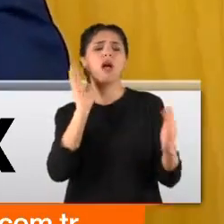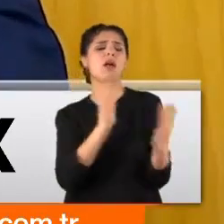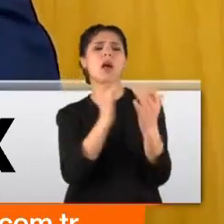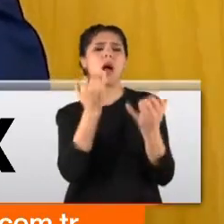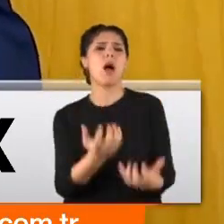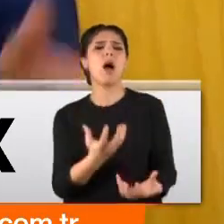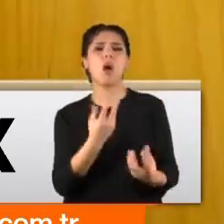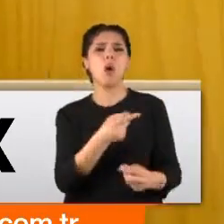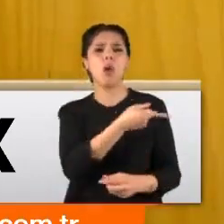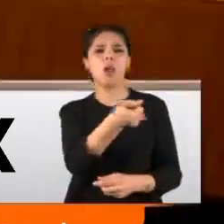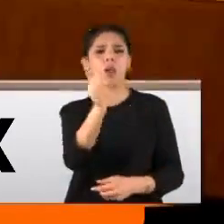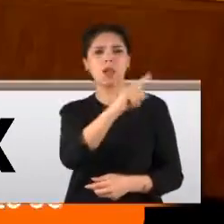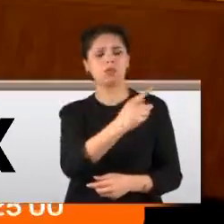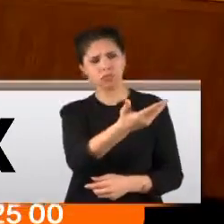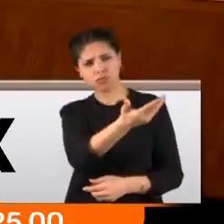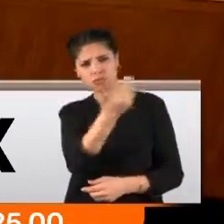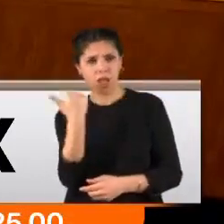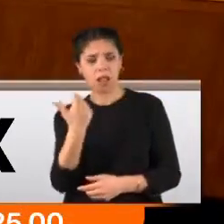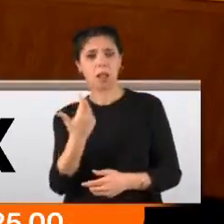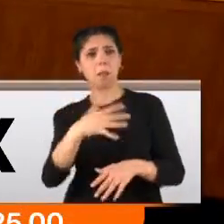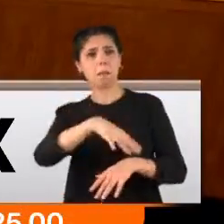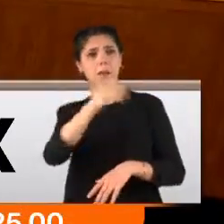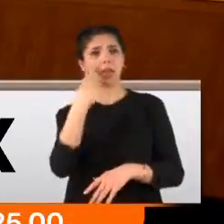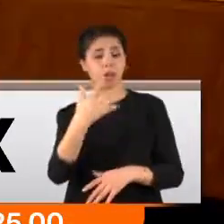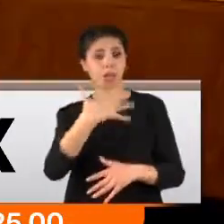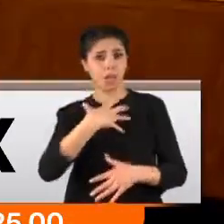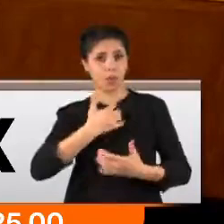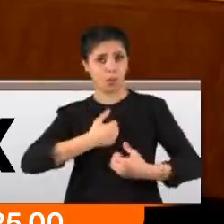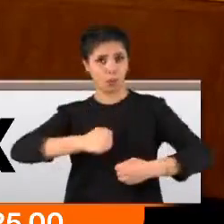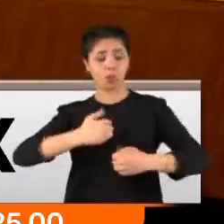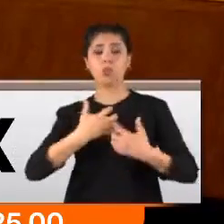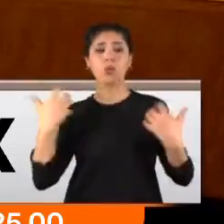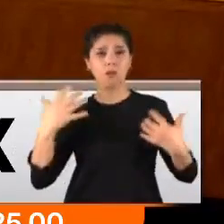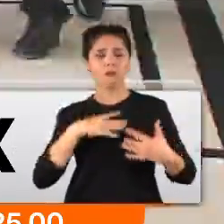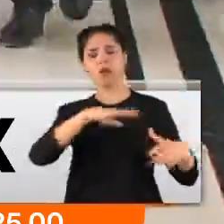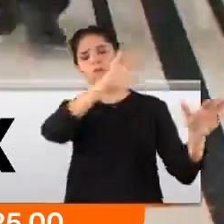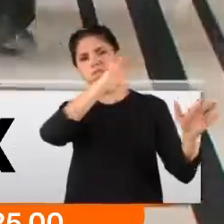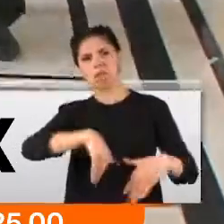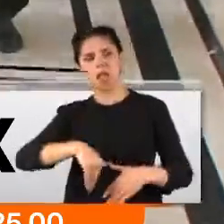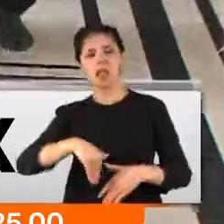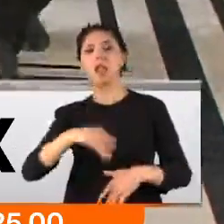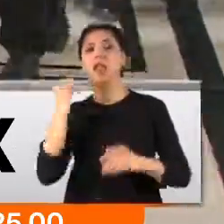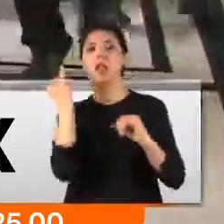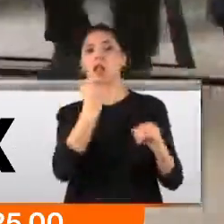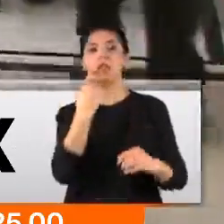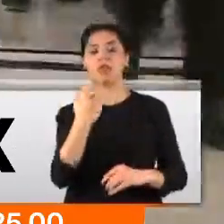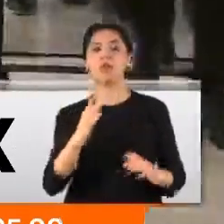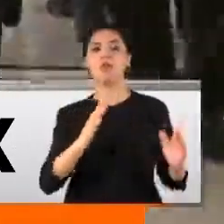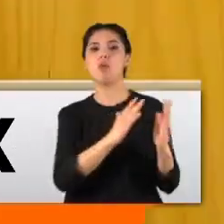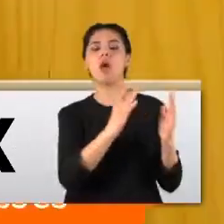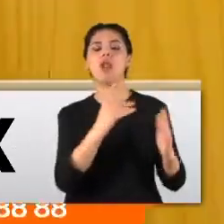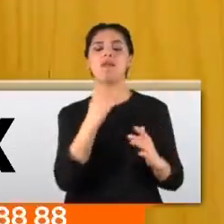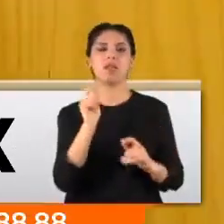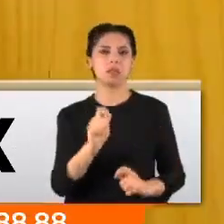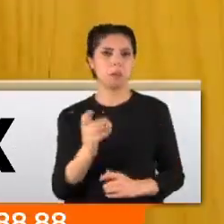İşte meydan, işte er, kendine güvenen durmadan gelsin beri. Eleştirilerine muhalefetle devam